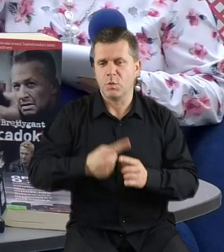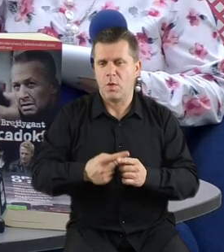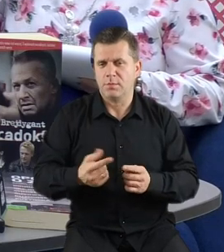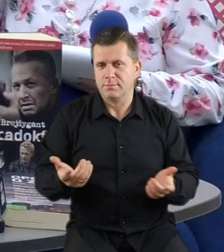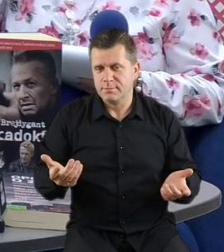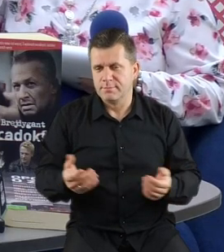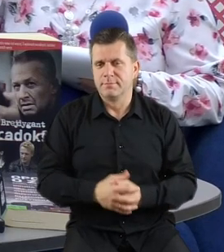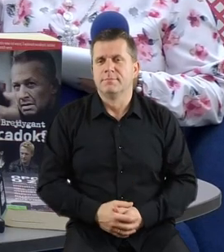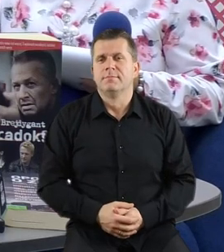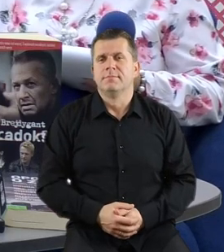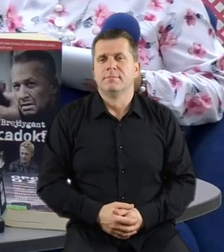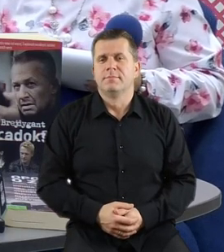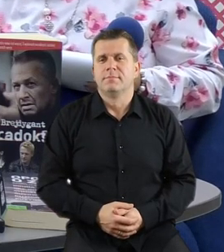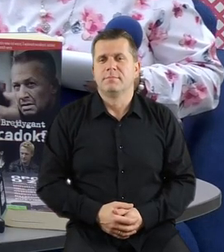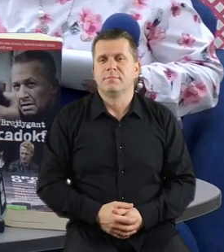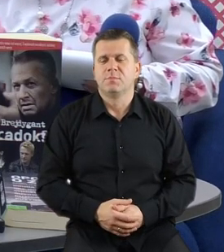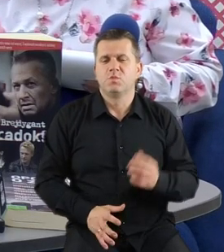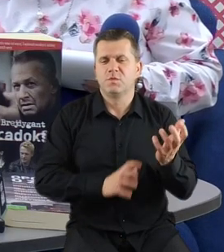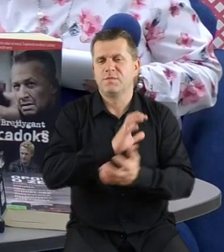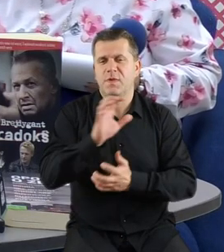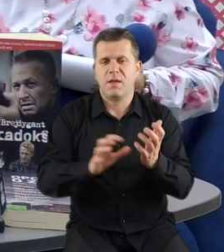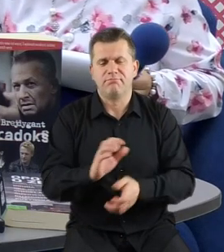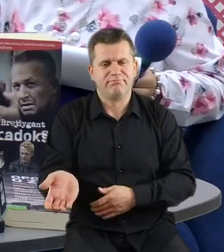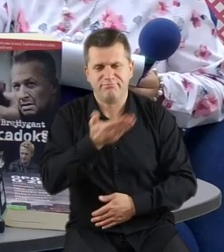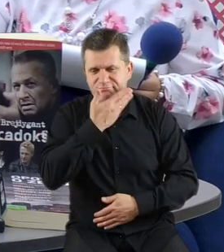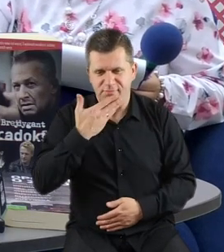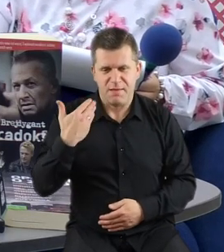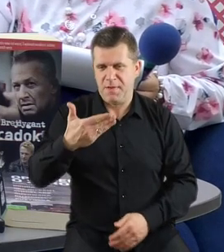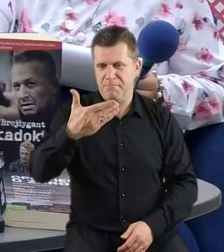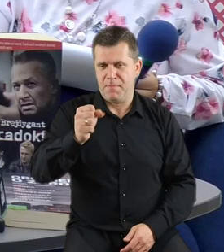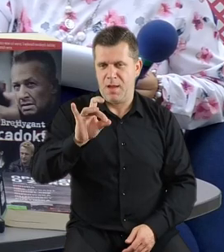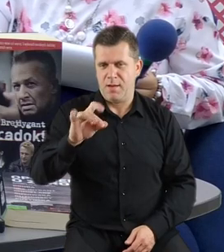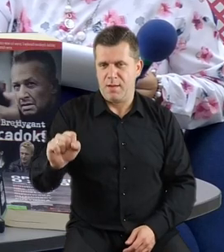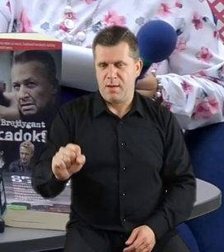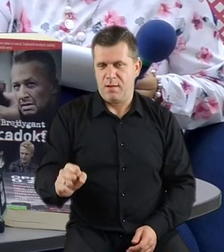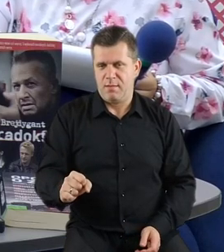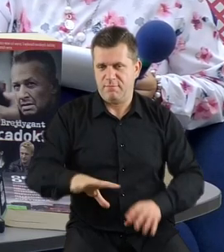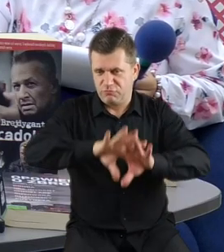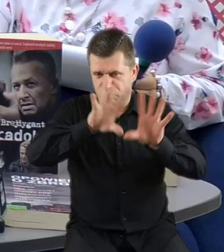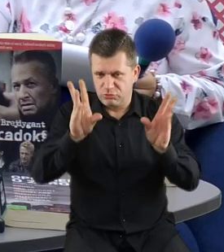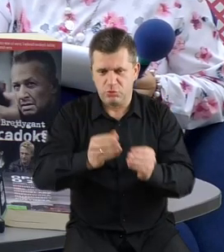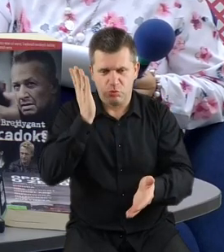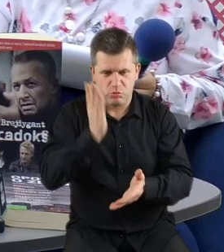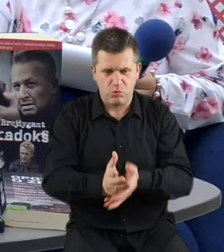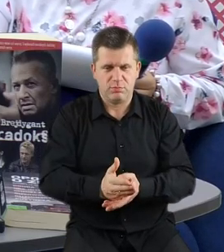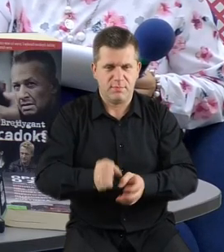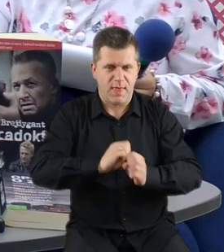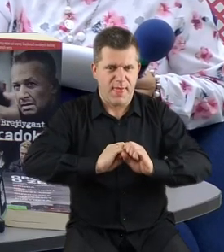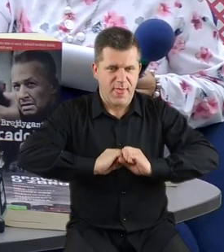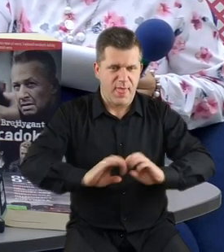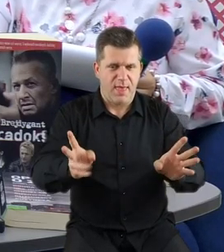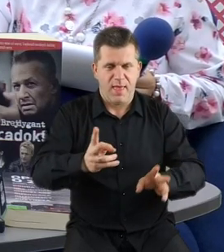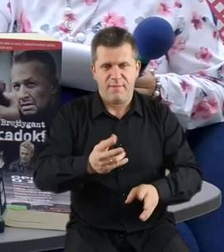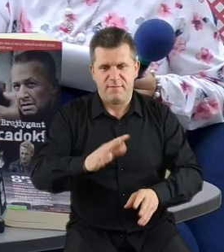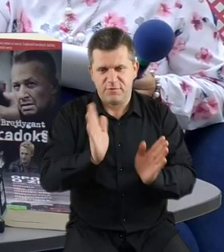za to ganią, no bo wszystko w świecie oświeconym nie ma żadnej magii. Wszystko już jest rozgryzione